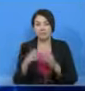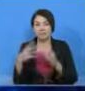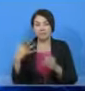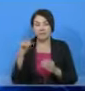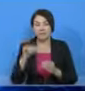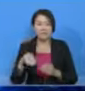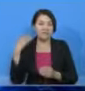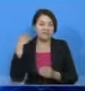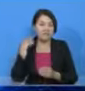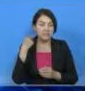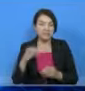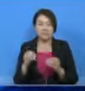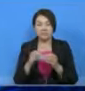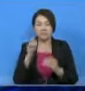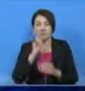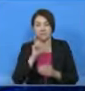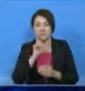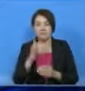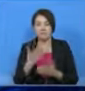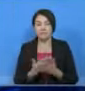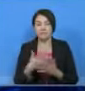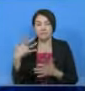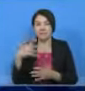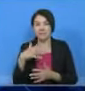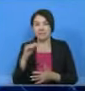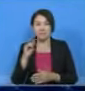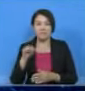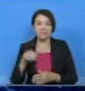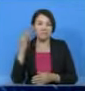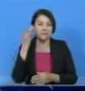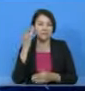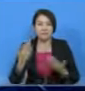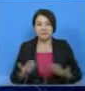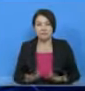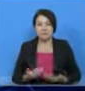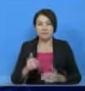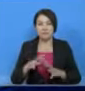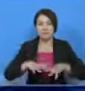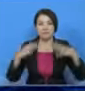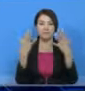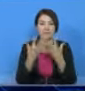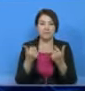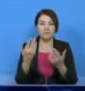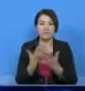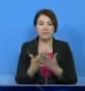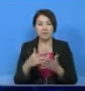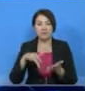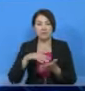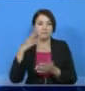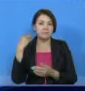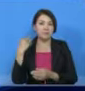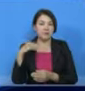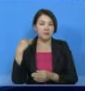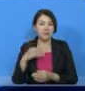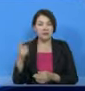иностранцев, из которых 10 тысяч временно пребывающих и 5 тысяч постоянно проживающих. Наибольшее число иностранцев наблюдается в городе Актобе, а